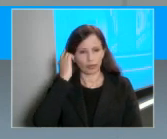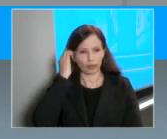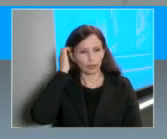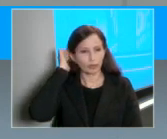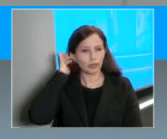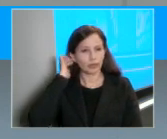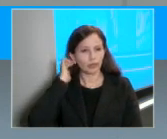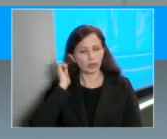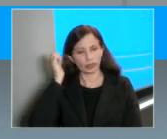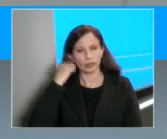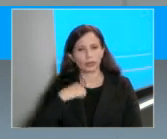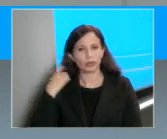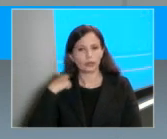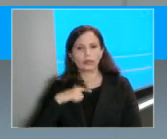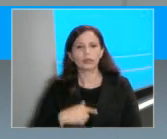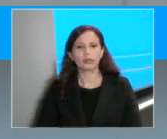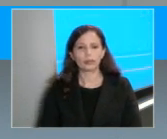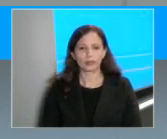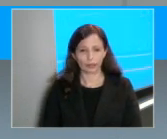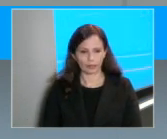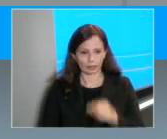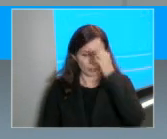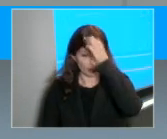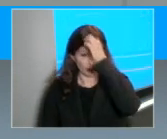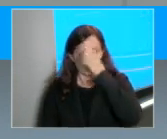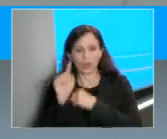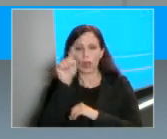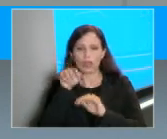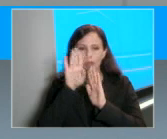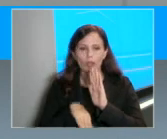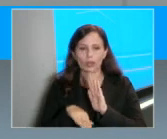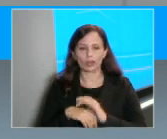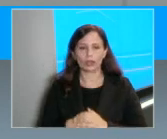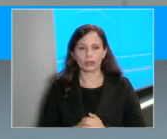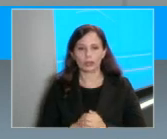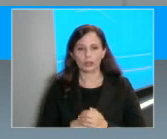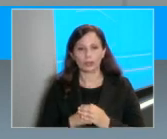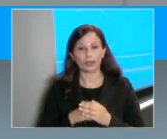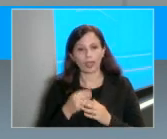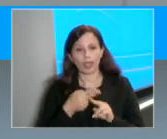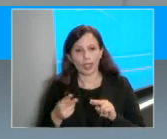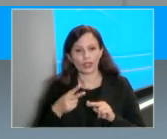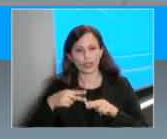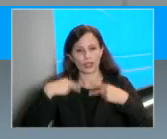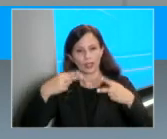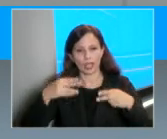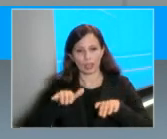שהוא. להפך, דווקא לממשלת שמאל יכולה לקרוע מהעניין הזה. רק שתהיה ממשלה. כן, רק שתהיה ממשלה.